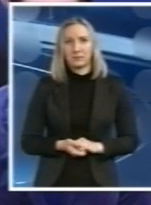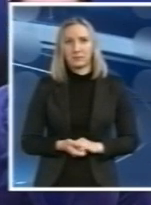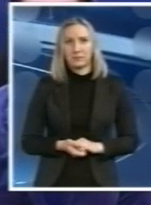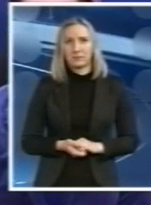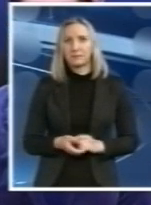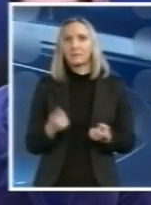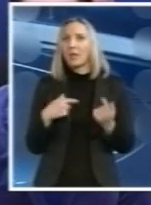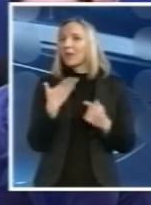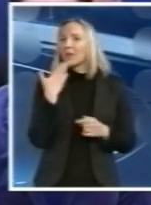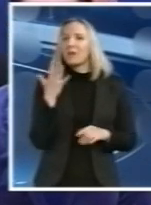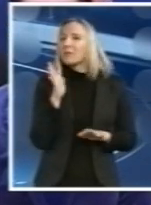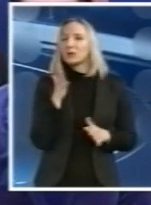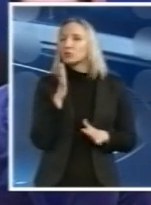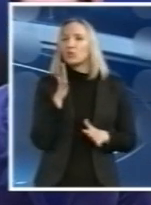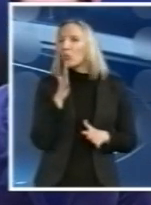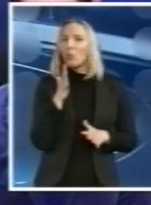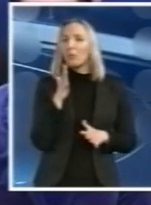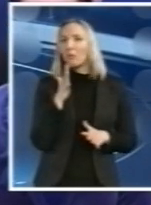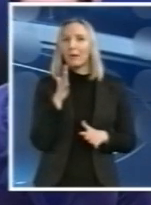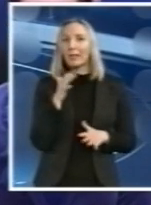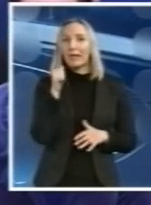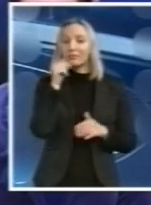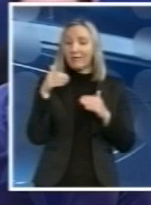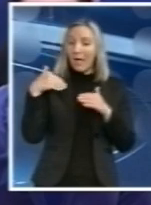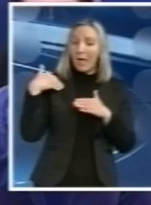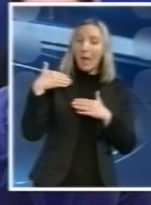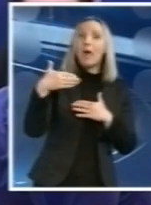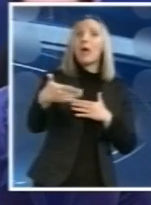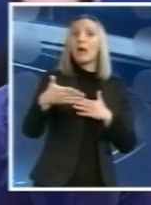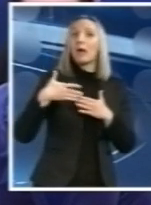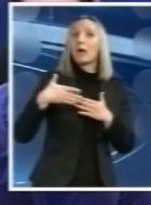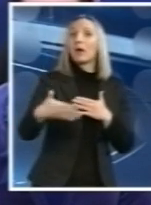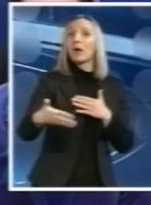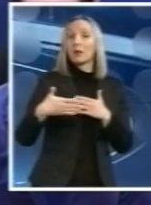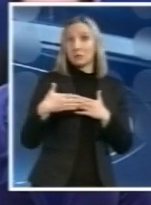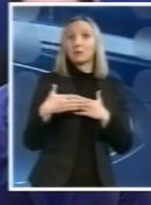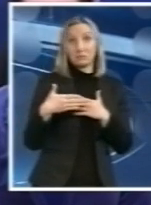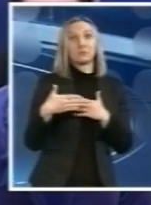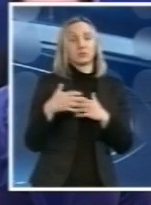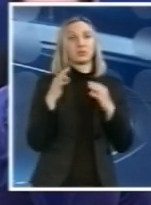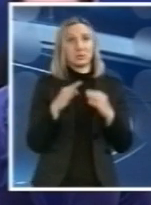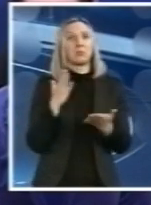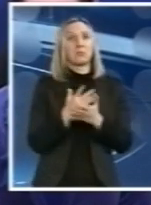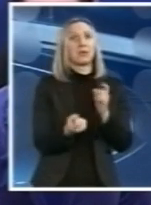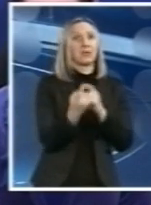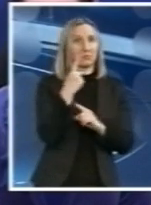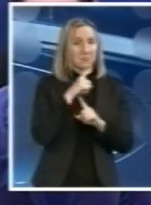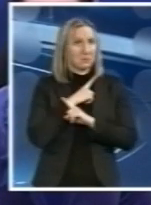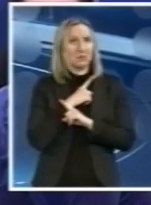Ali nema nikakve sumnje da u danima koji dolaze da ćemo se sa tim suočiti